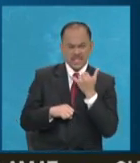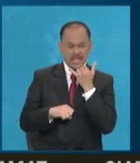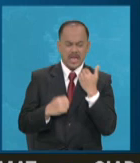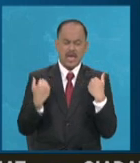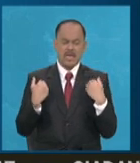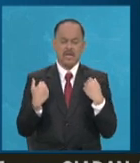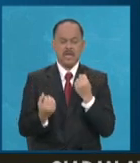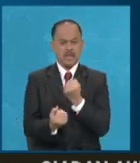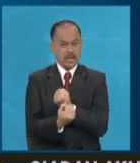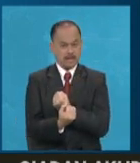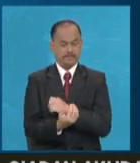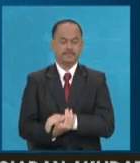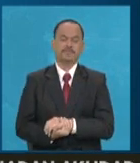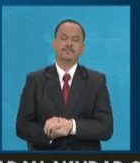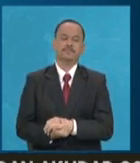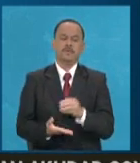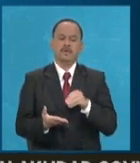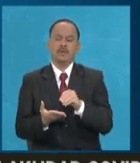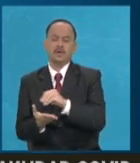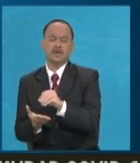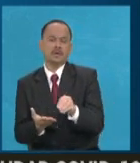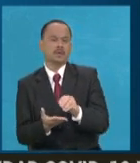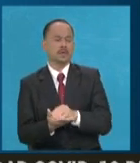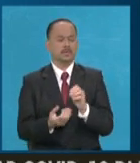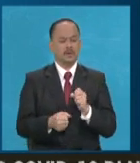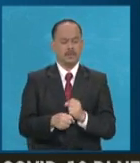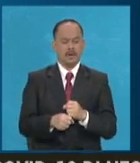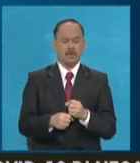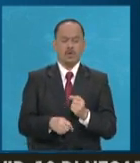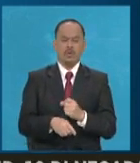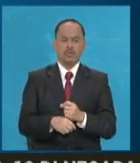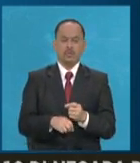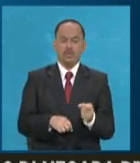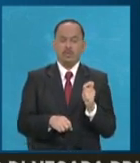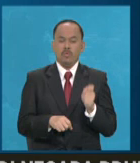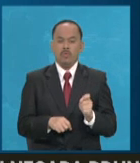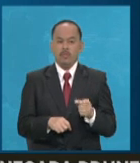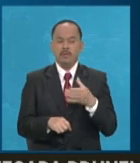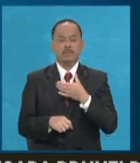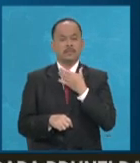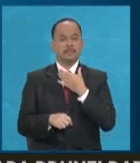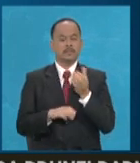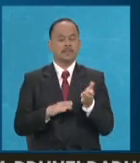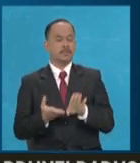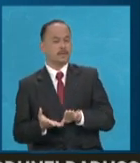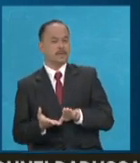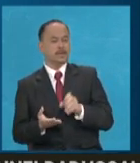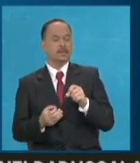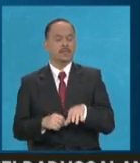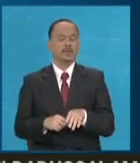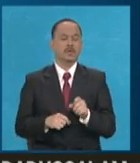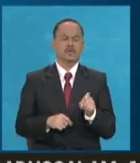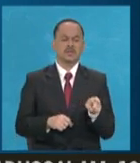memiliki dada terkawal bagi tujuan mengedar yang boleh membawa kepada hukuman mati namun ini tidak menghalang suspeng dari